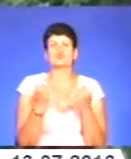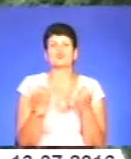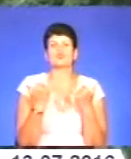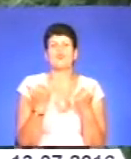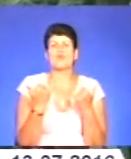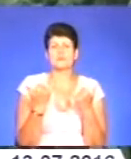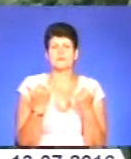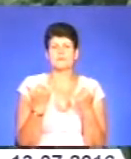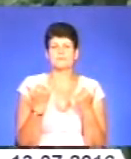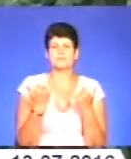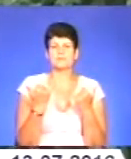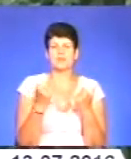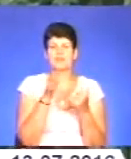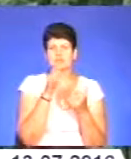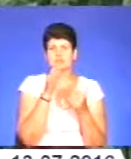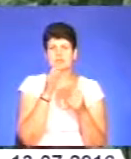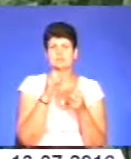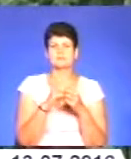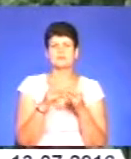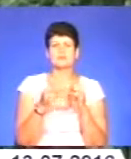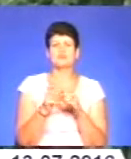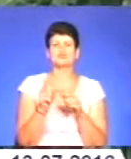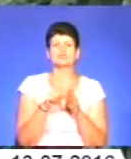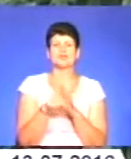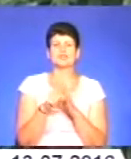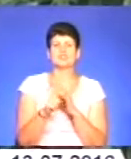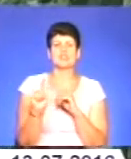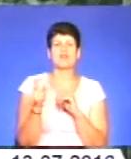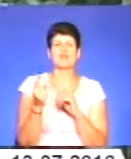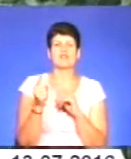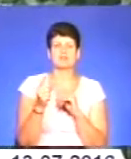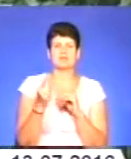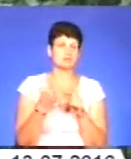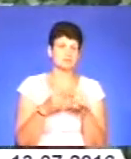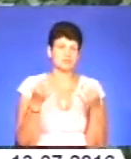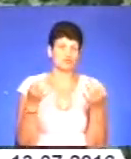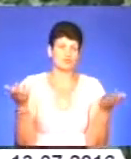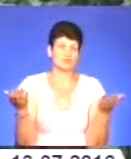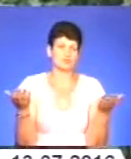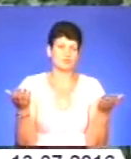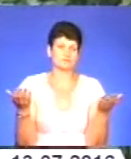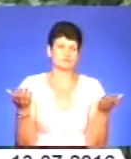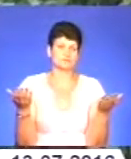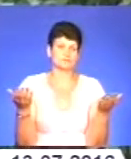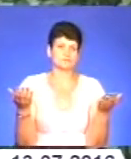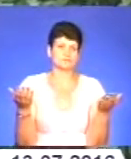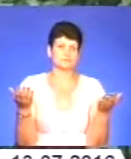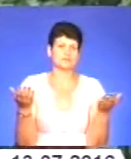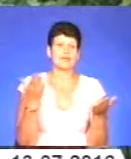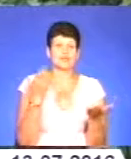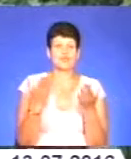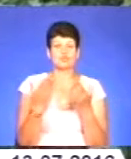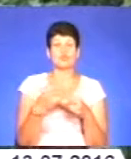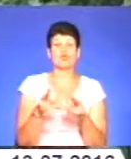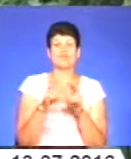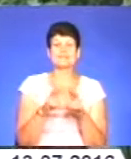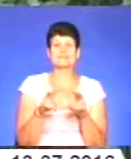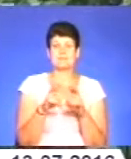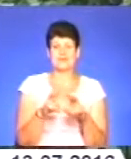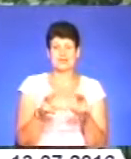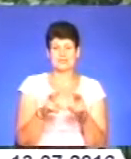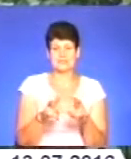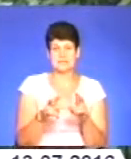на впорядкування місць масових поховань недостатньо. Люди готові платити і більше. Можливо, кожного місяця по гривні здавали, то ще б